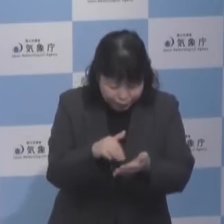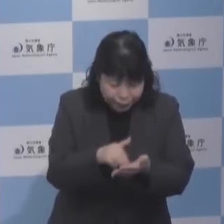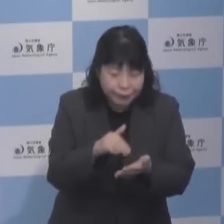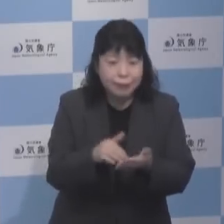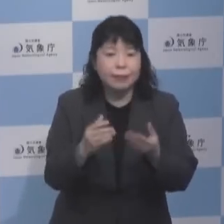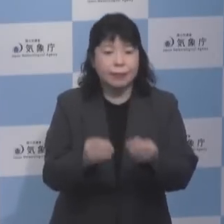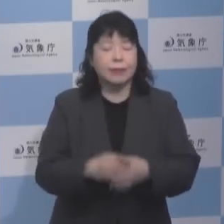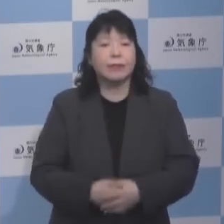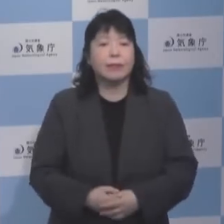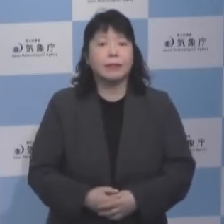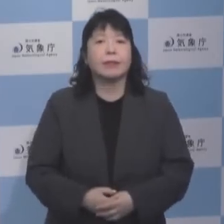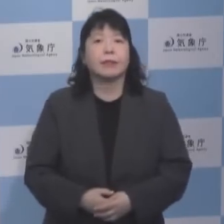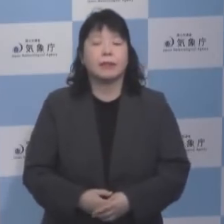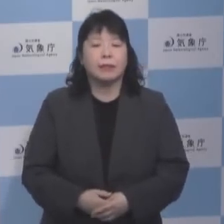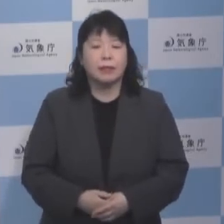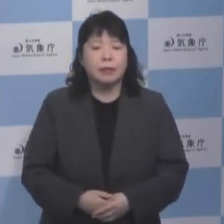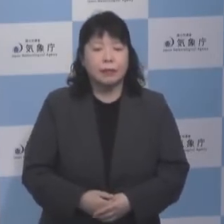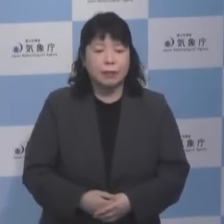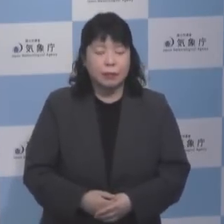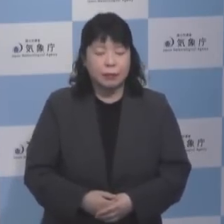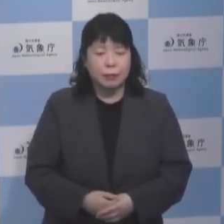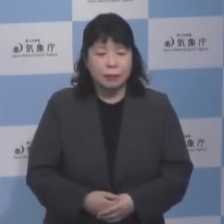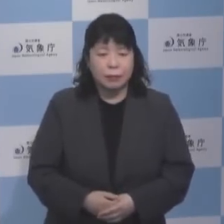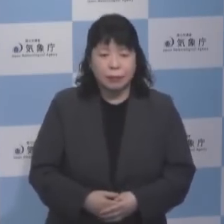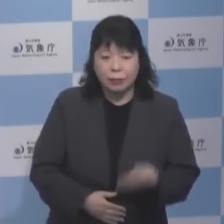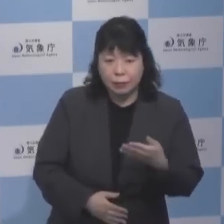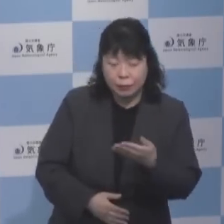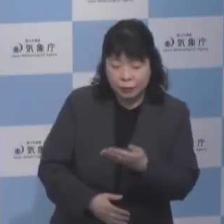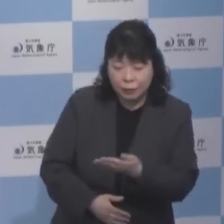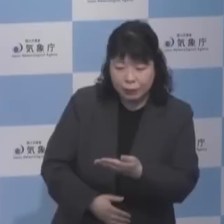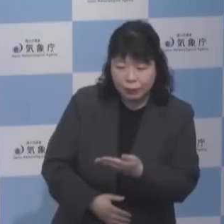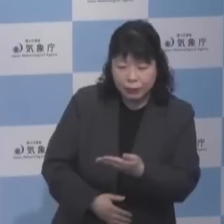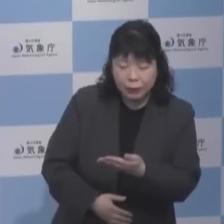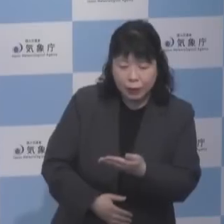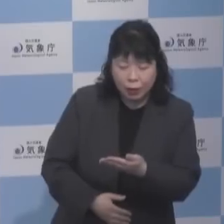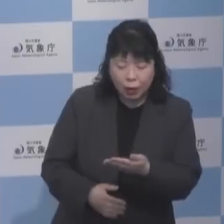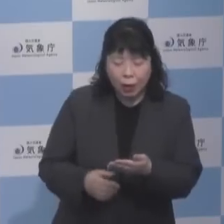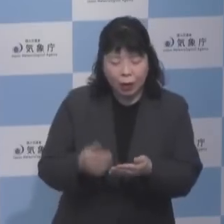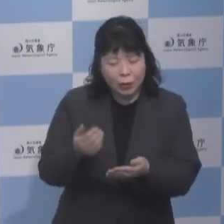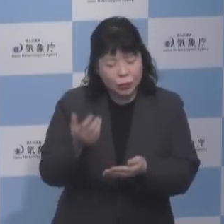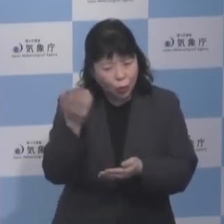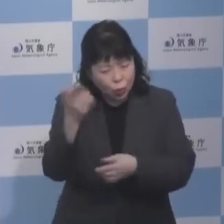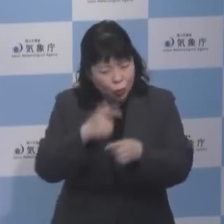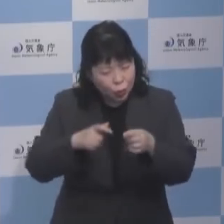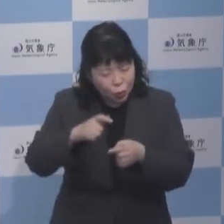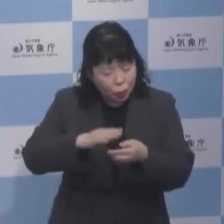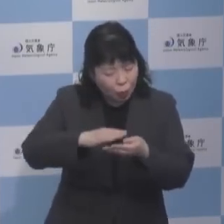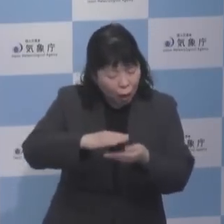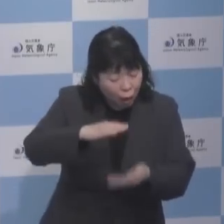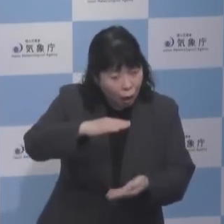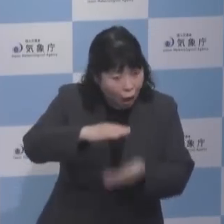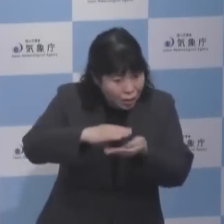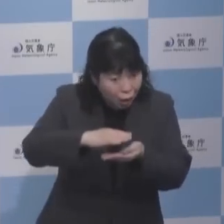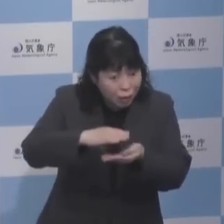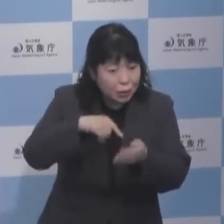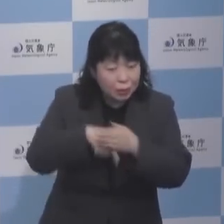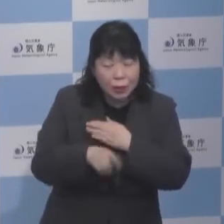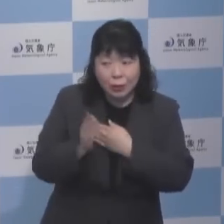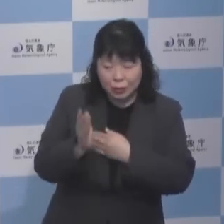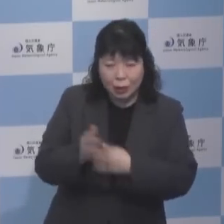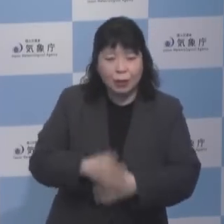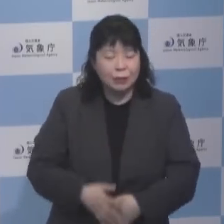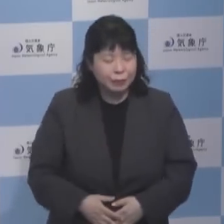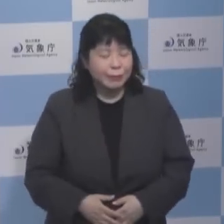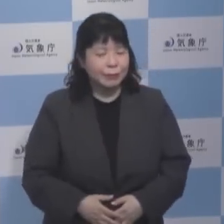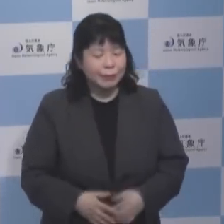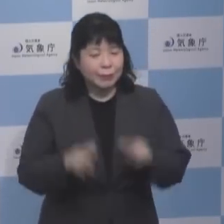で、今現在津波は起きなかったということで。 そう、海面変動ですね、を観測している